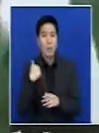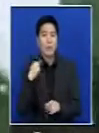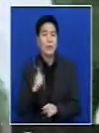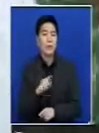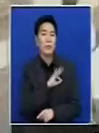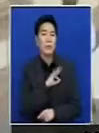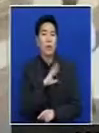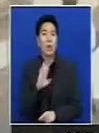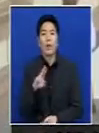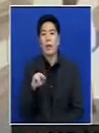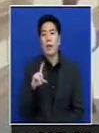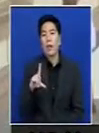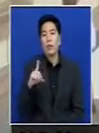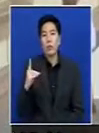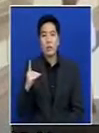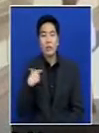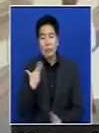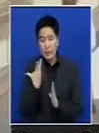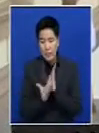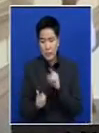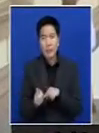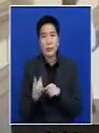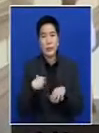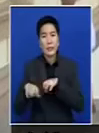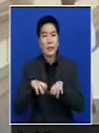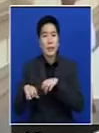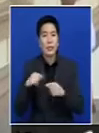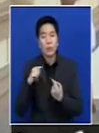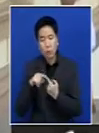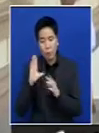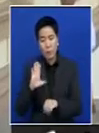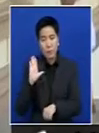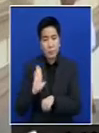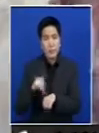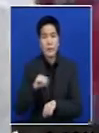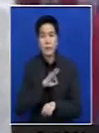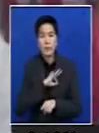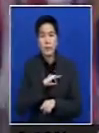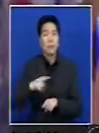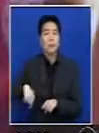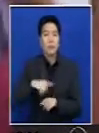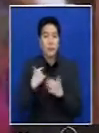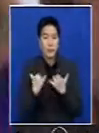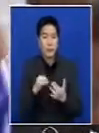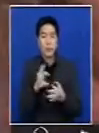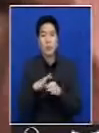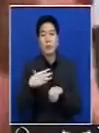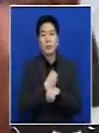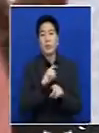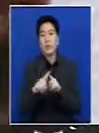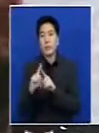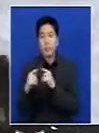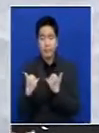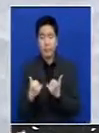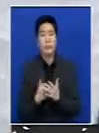าชิกพรรค NLD ส่วนที่เหลือจะจัดสรรให้กับผู้เชี่ยวชาญผู้ชำนาญการและสมาชิกจากพรรคการเมืองอื่นๆค่ะ